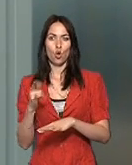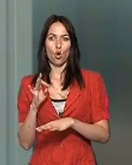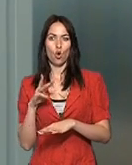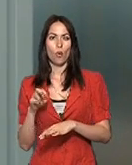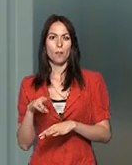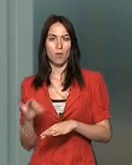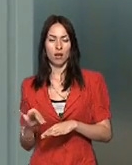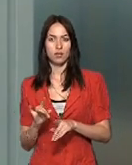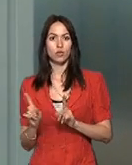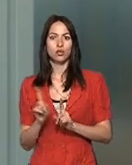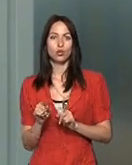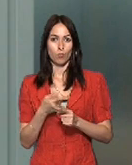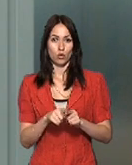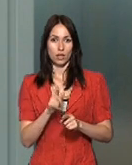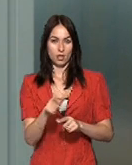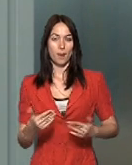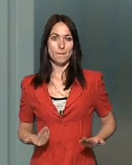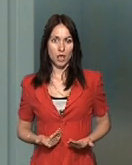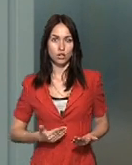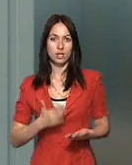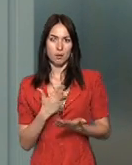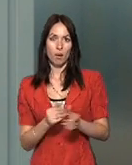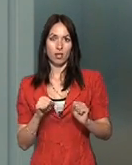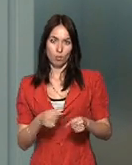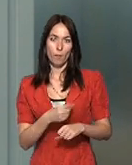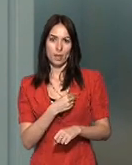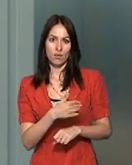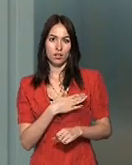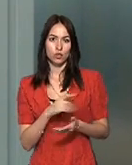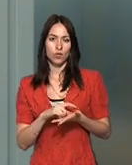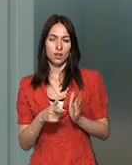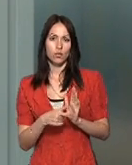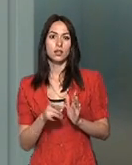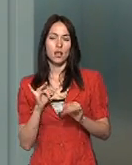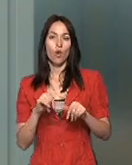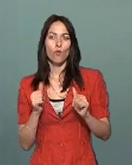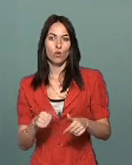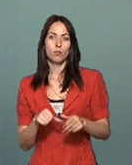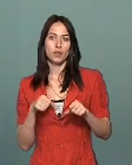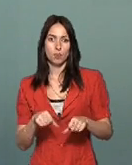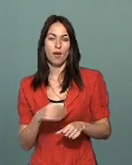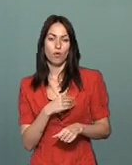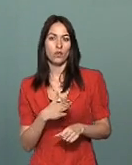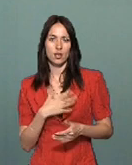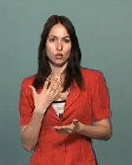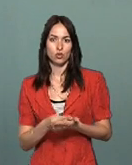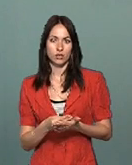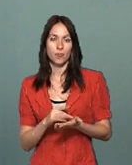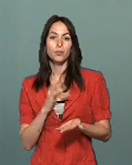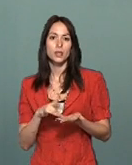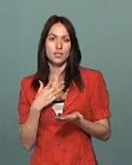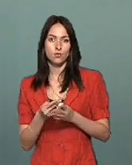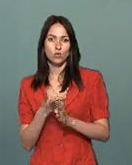такі ж мешканці мали можливість приватизувати квартири та оформити право власності. Місто, в свою чергу,